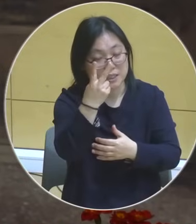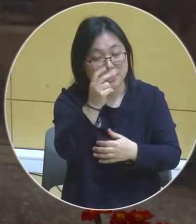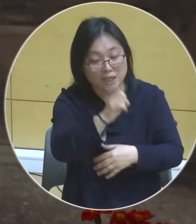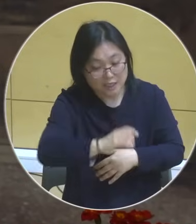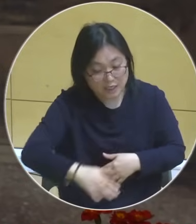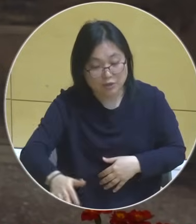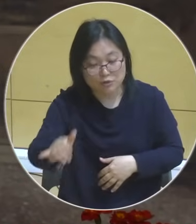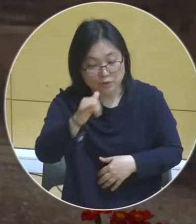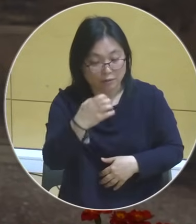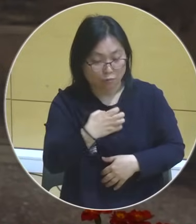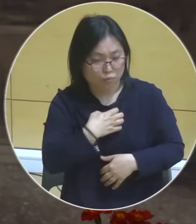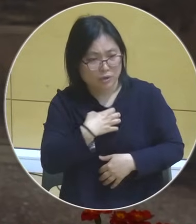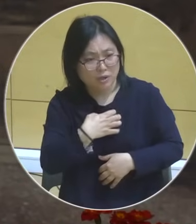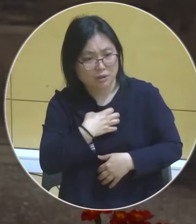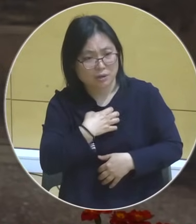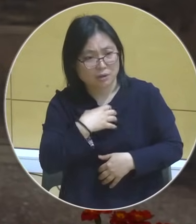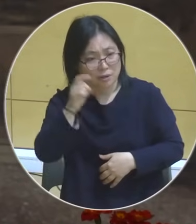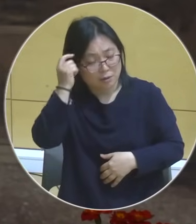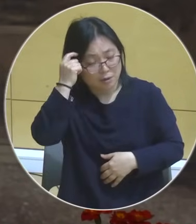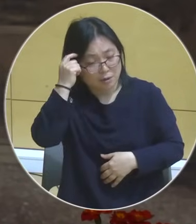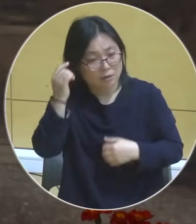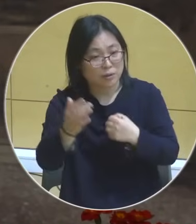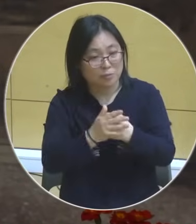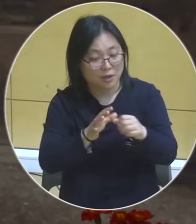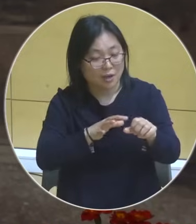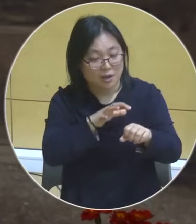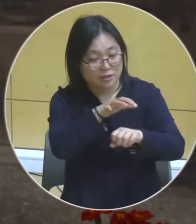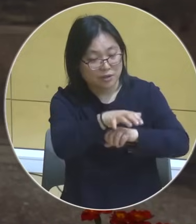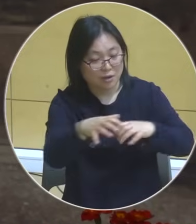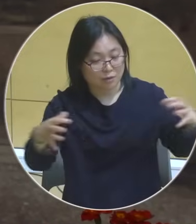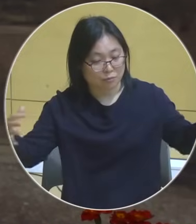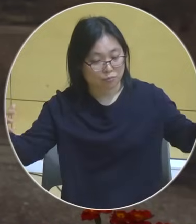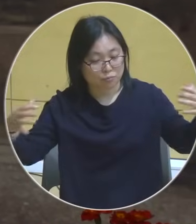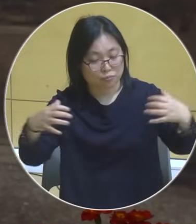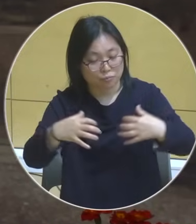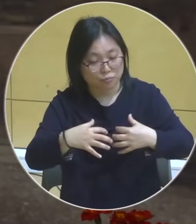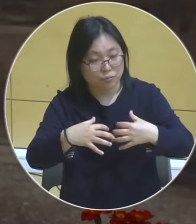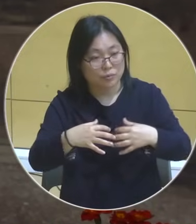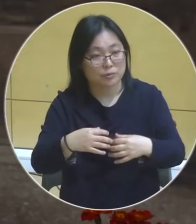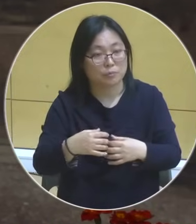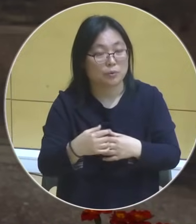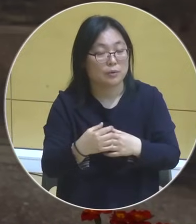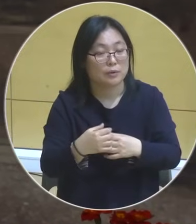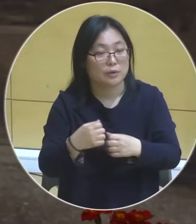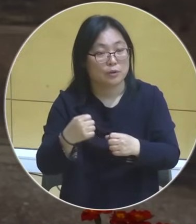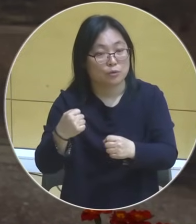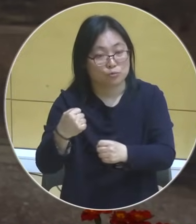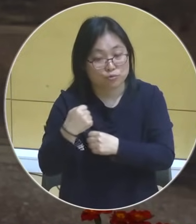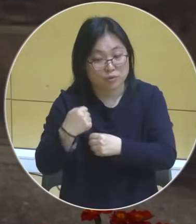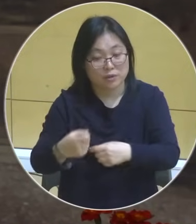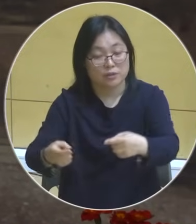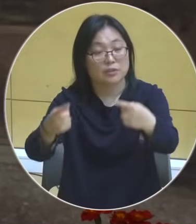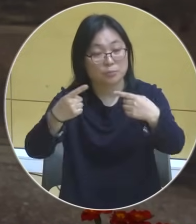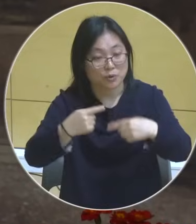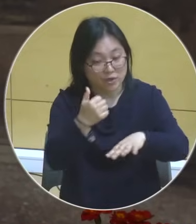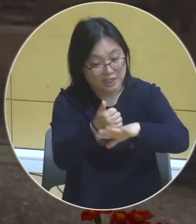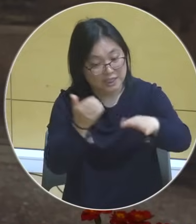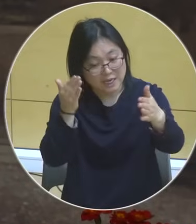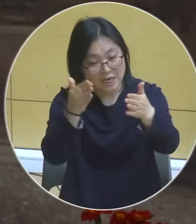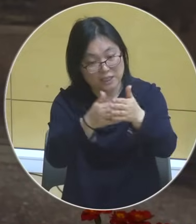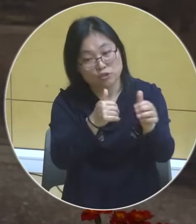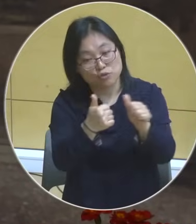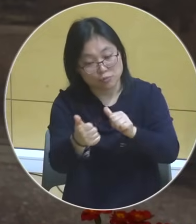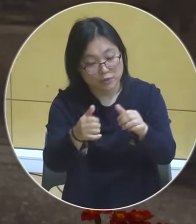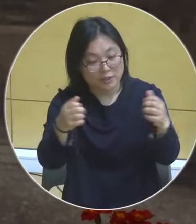잃어버릴 수 있다는 그 위기의식이 그들로 하여금 세계 각국에서 몰려들고 예비군에 응하고 끝까지 죽음으로 그